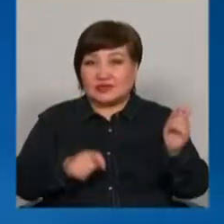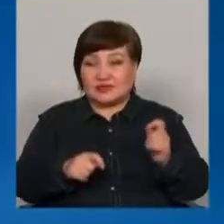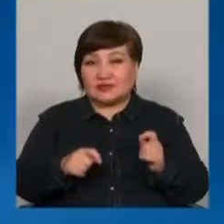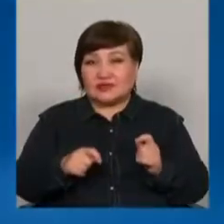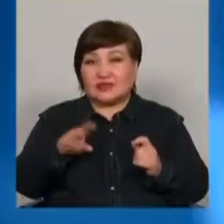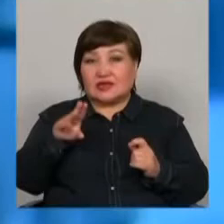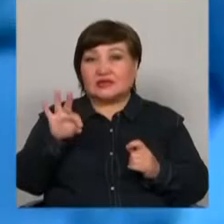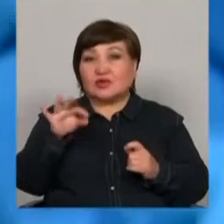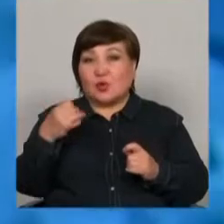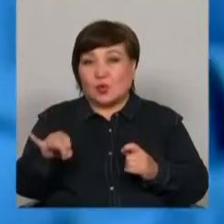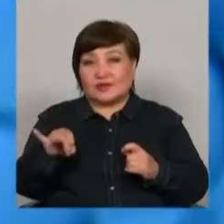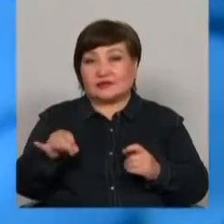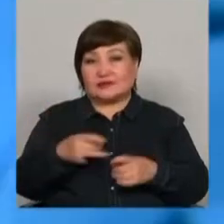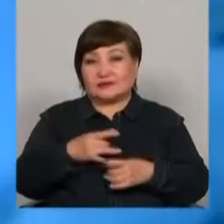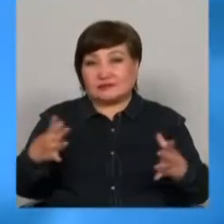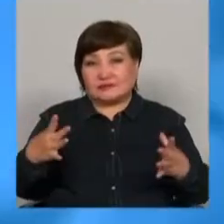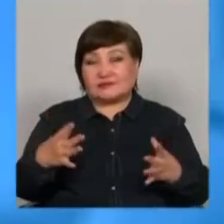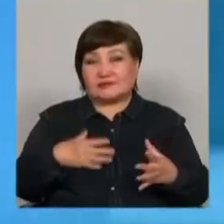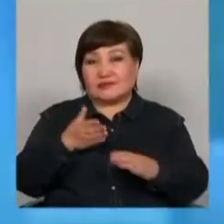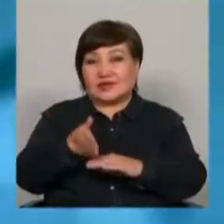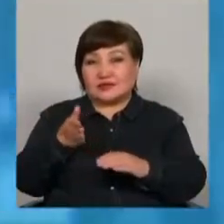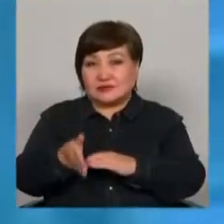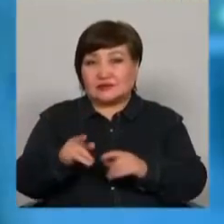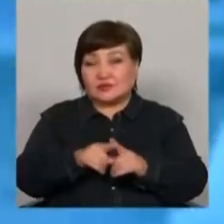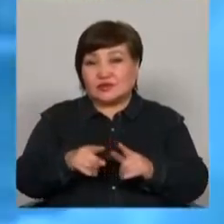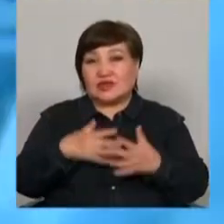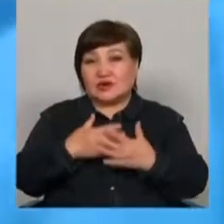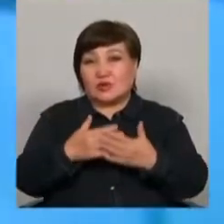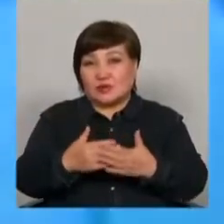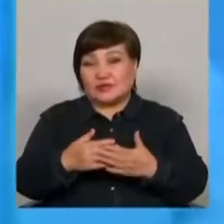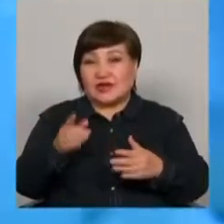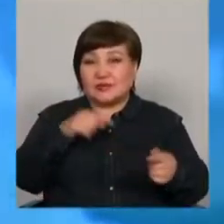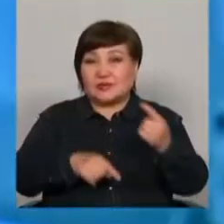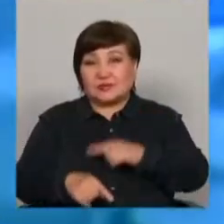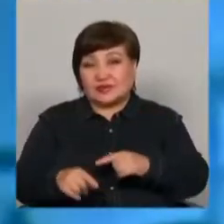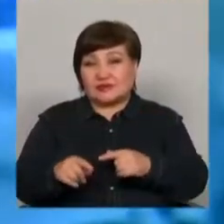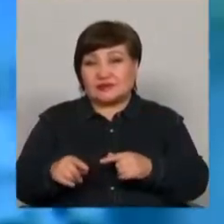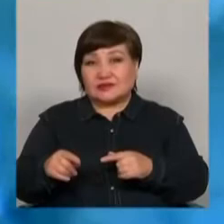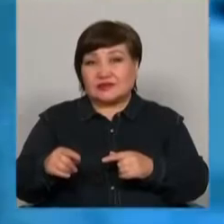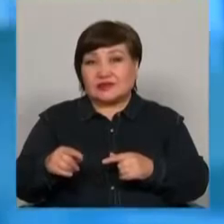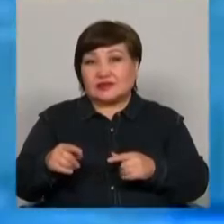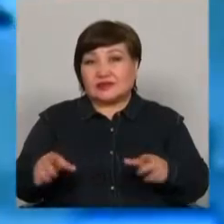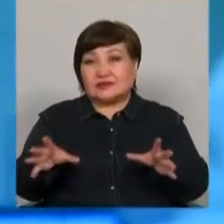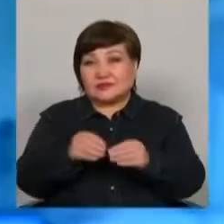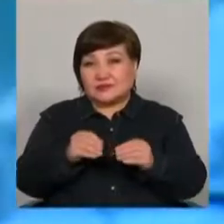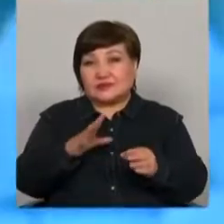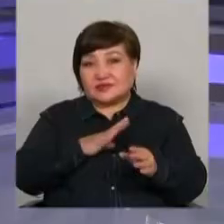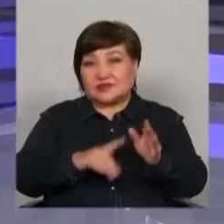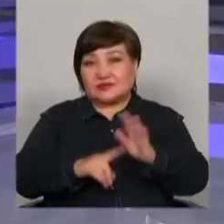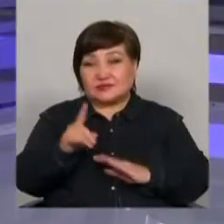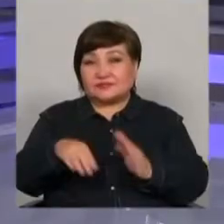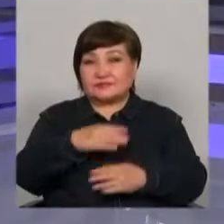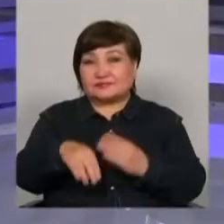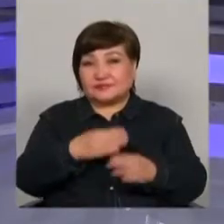әрине, бір-бірімен жаңағы қоғам бір-бірімен тығыз араласа бастайды. Сол кезде инфекцияның таралуы жоғары болады.